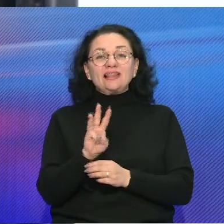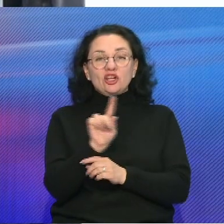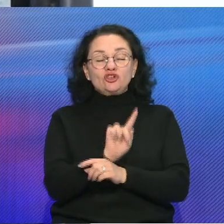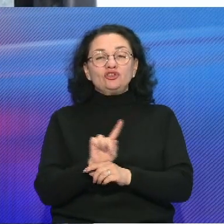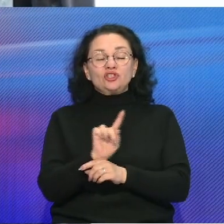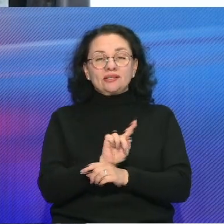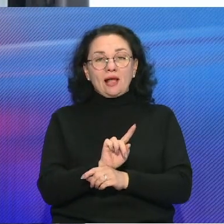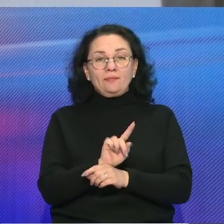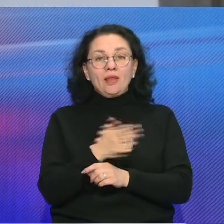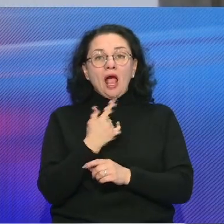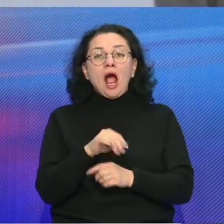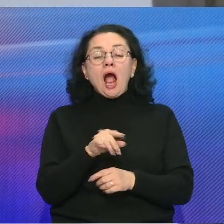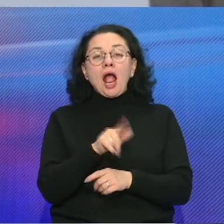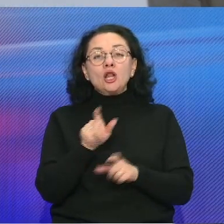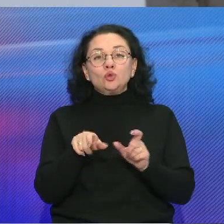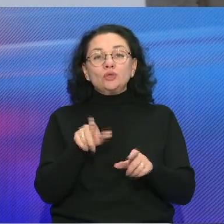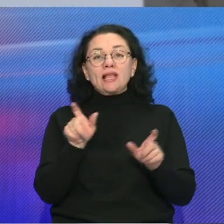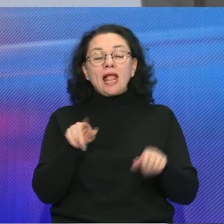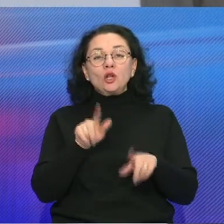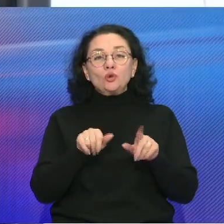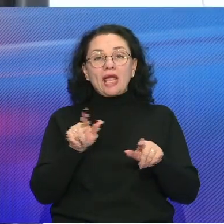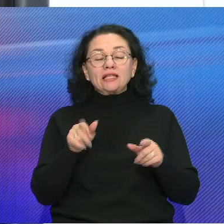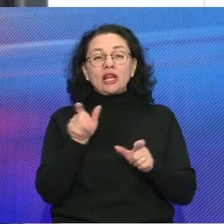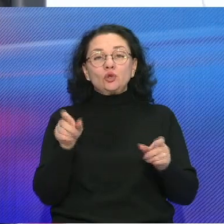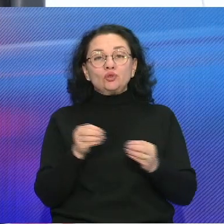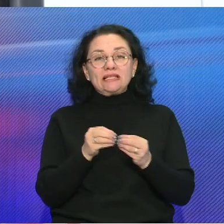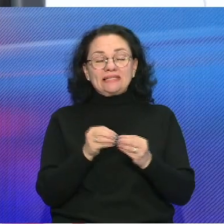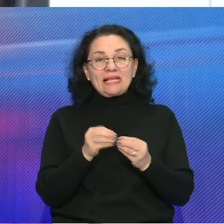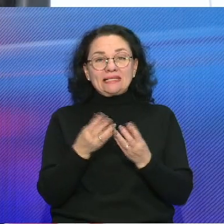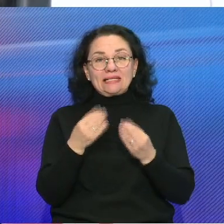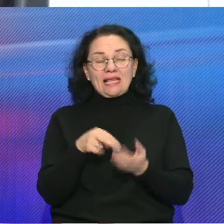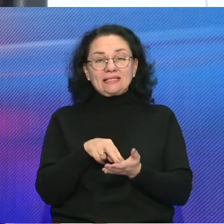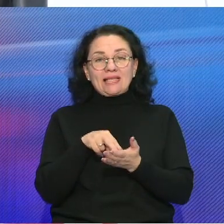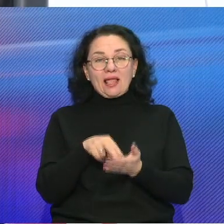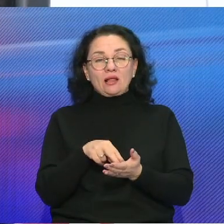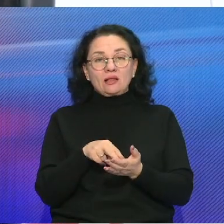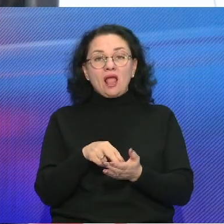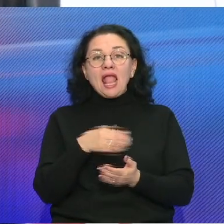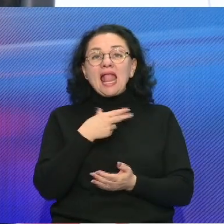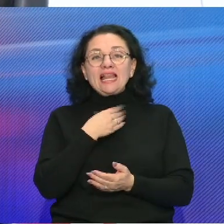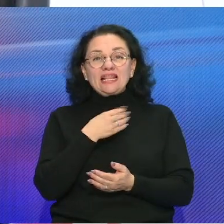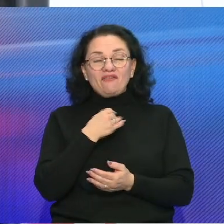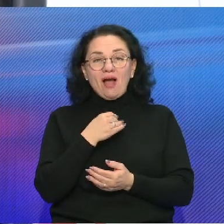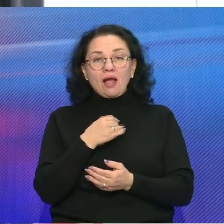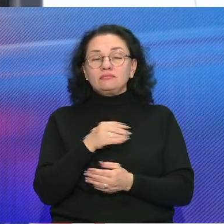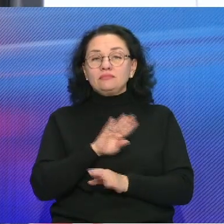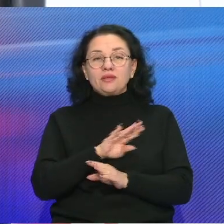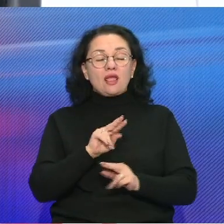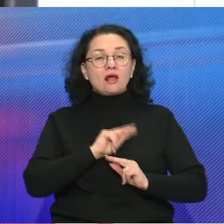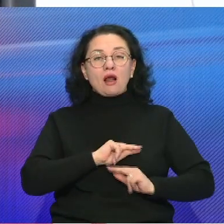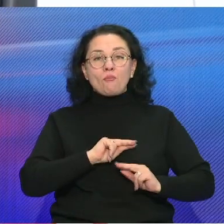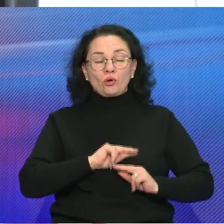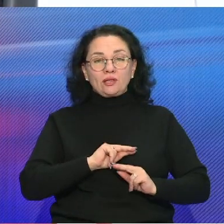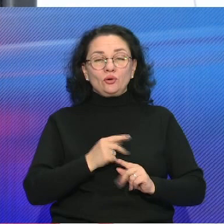калейке, 10 суток люди стаят. В чём праблему видите? В Литве. Не работает и всё. Можно сейчас в